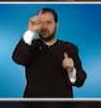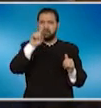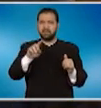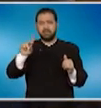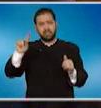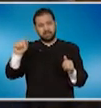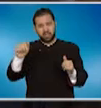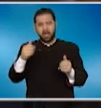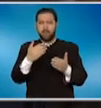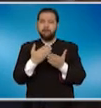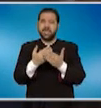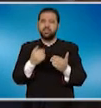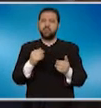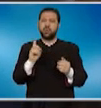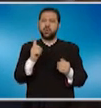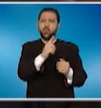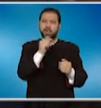anumite personalități